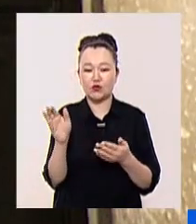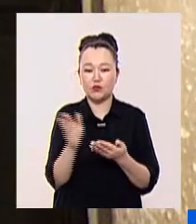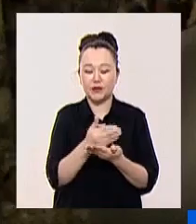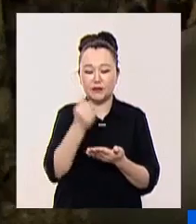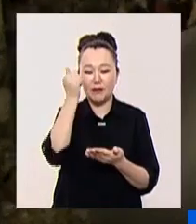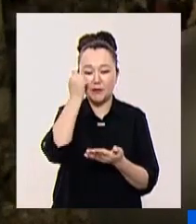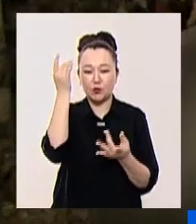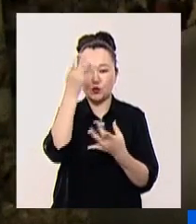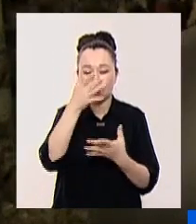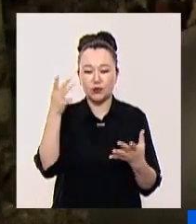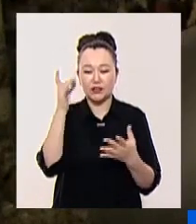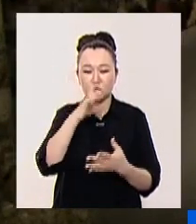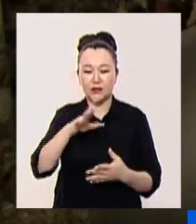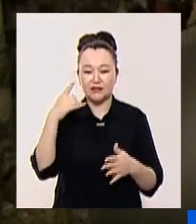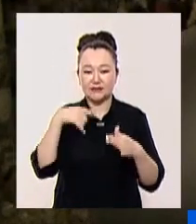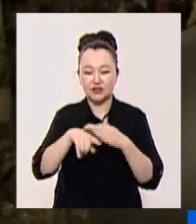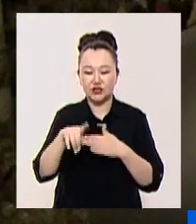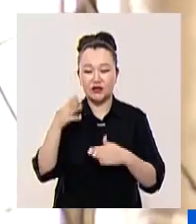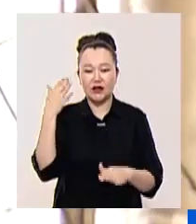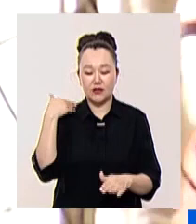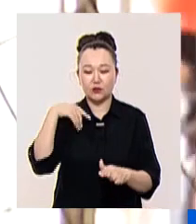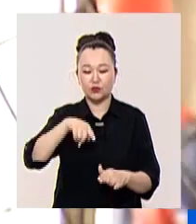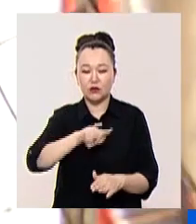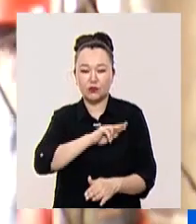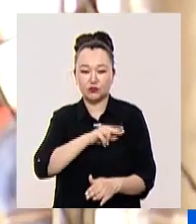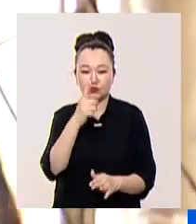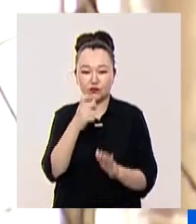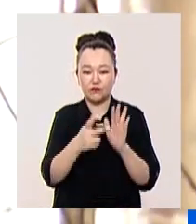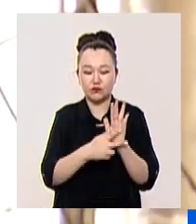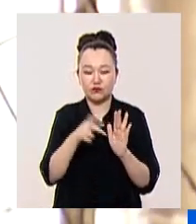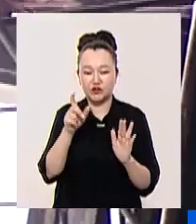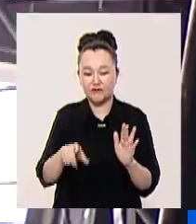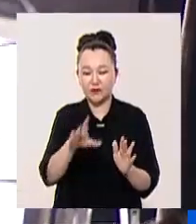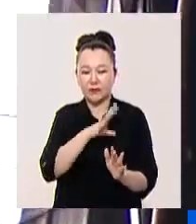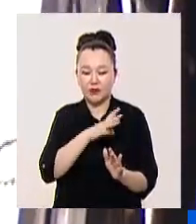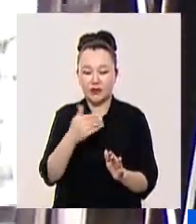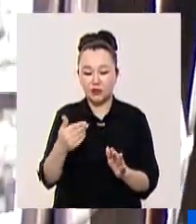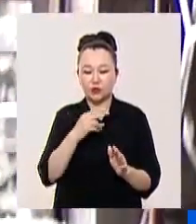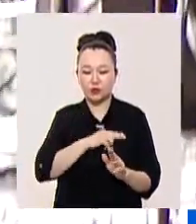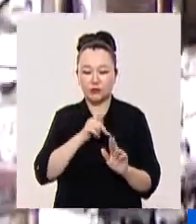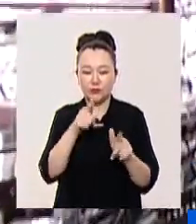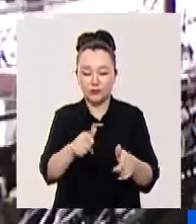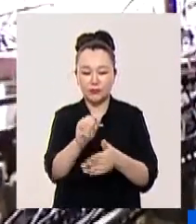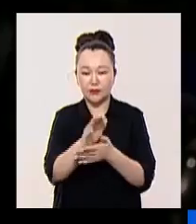памятников культуры республиканского значения. Ранее тут работали 108 человек. Их обещают